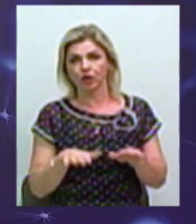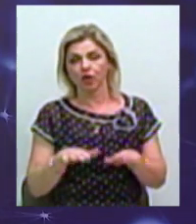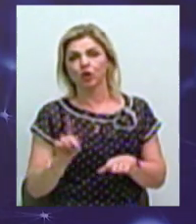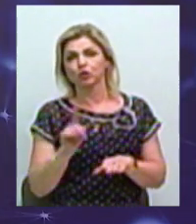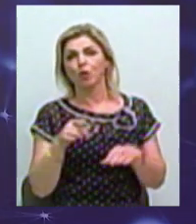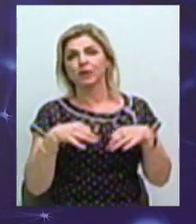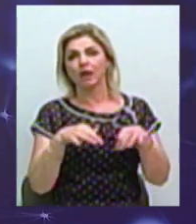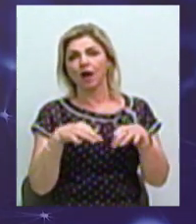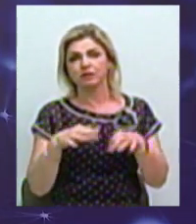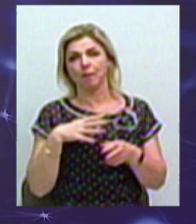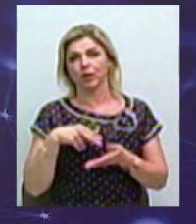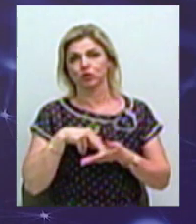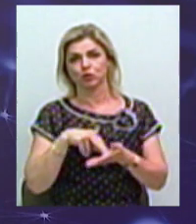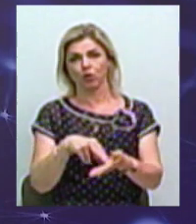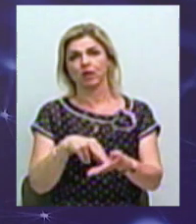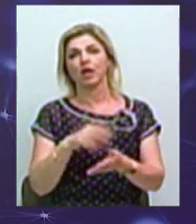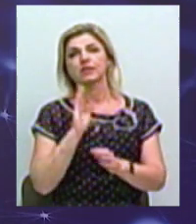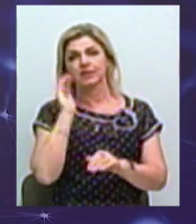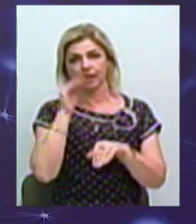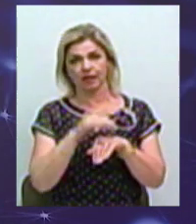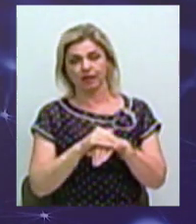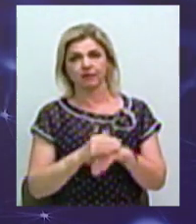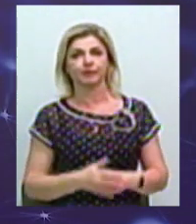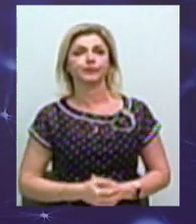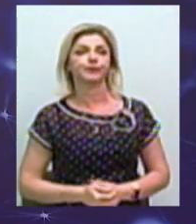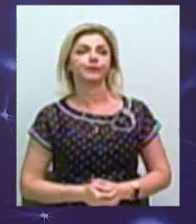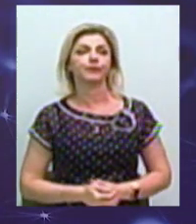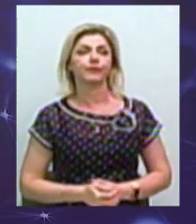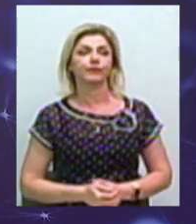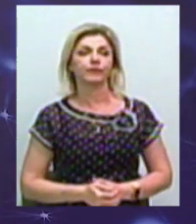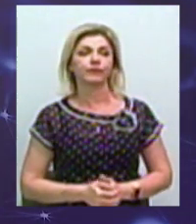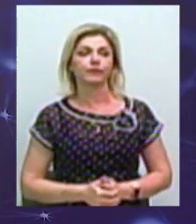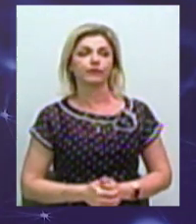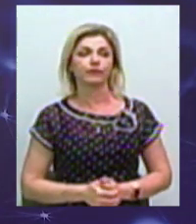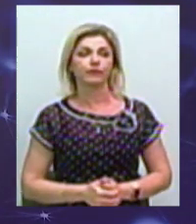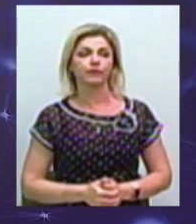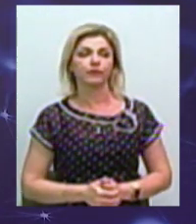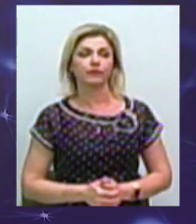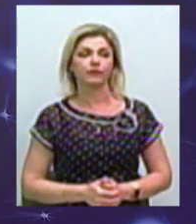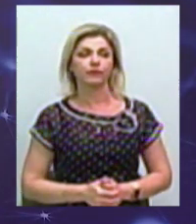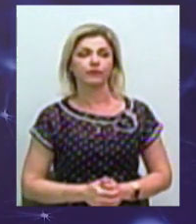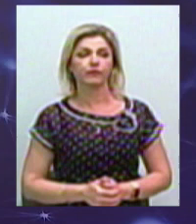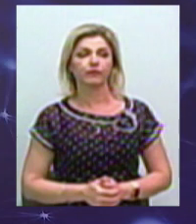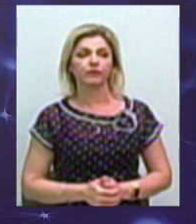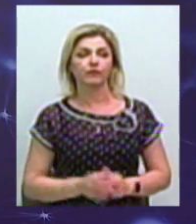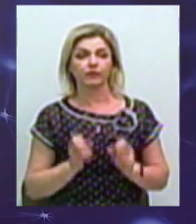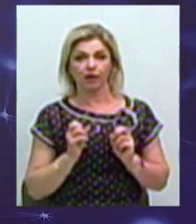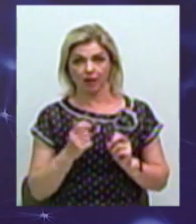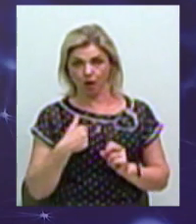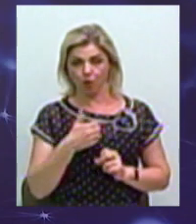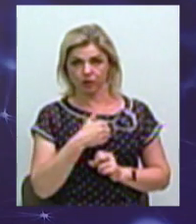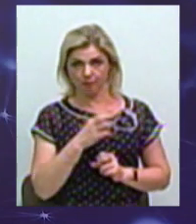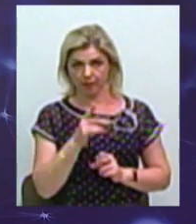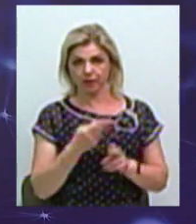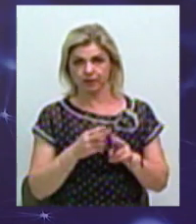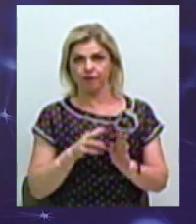транспорт цей стояв принаймні цілий день. Бо ще у нас буквально 10 секунд. Да. Тому я б такий би, щоб я виносив